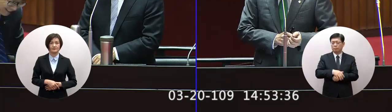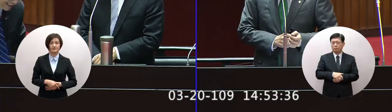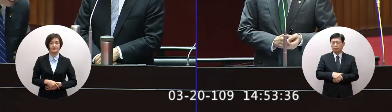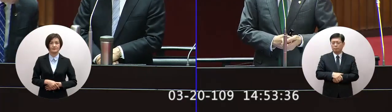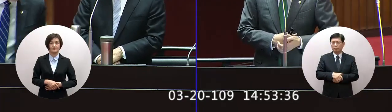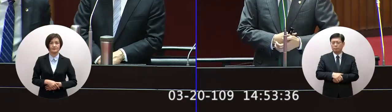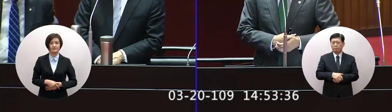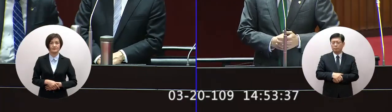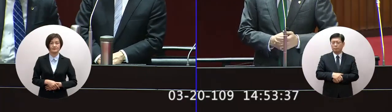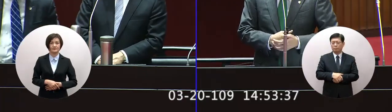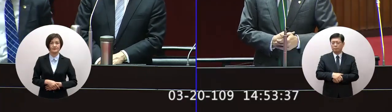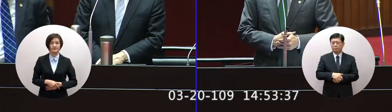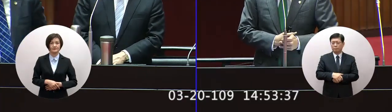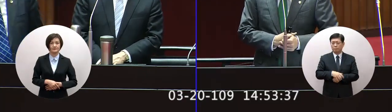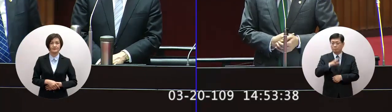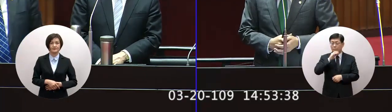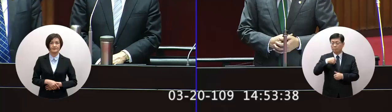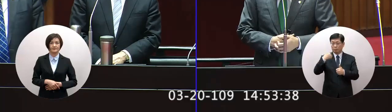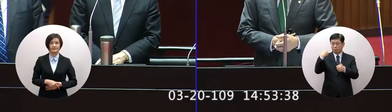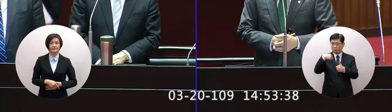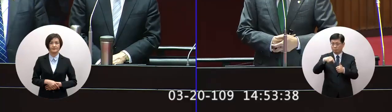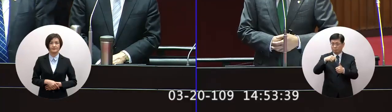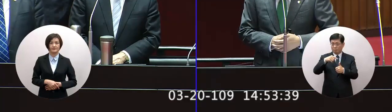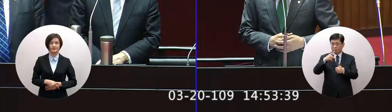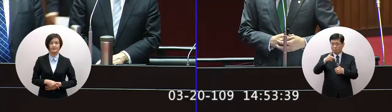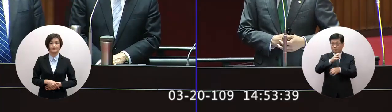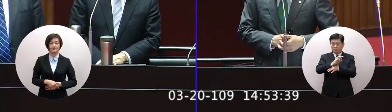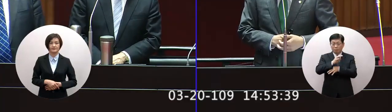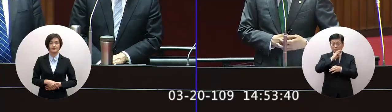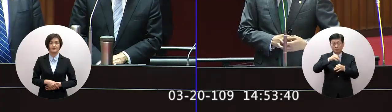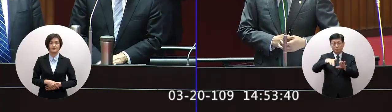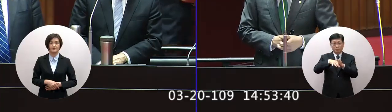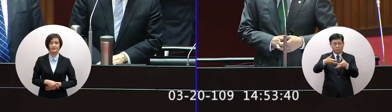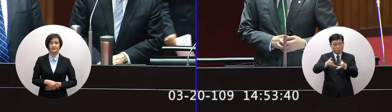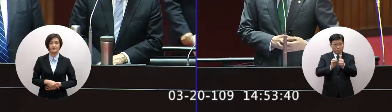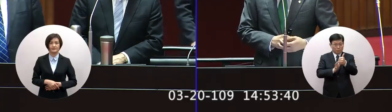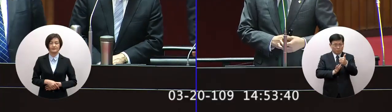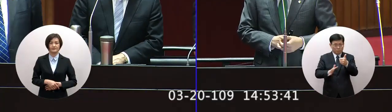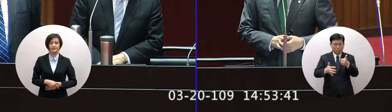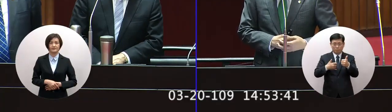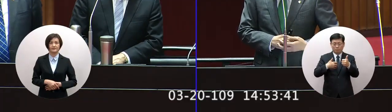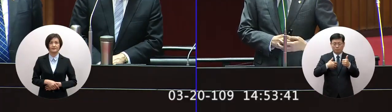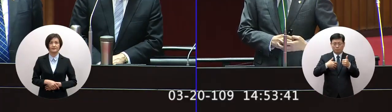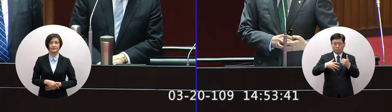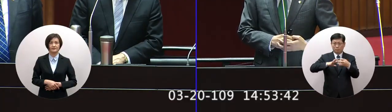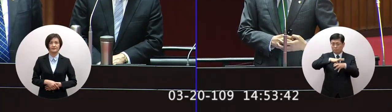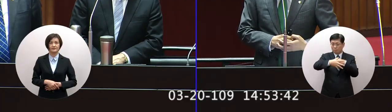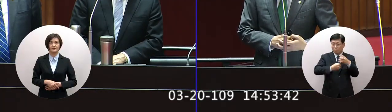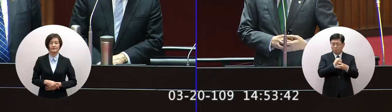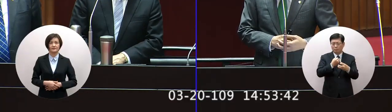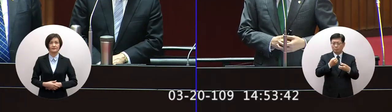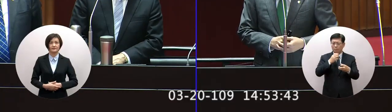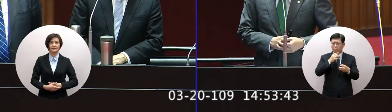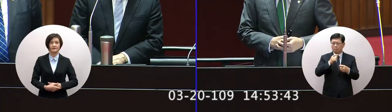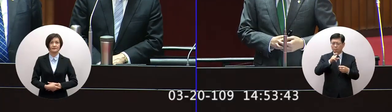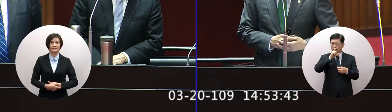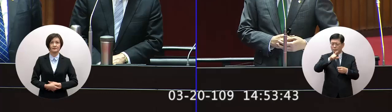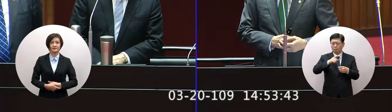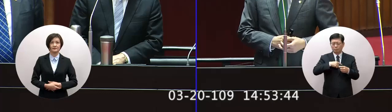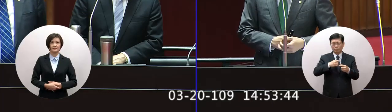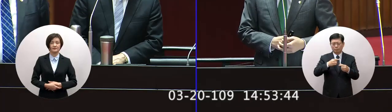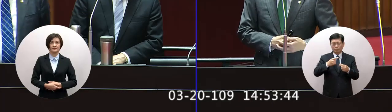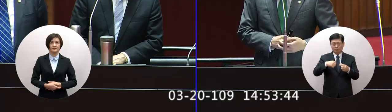个根据教科文组织的一个最新的资料，全球所谓停